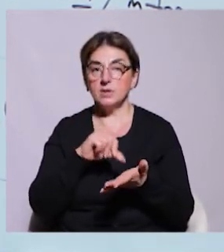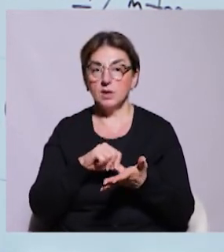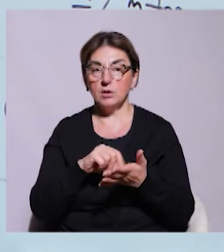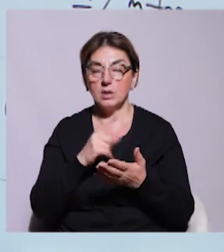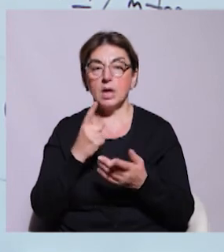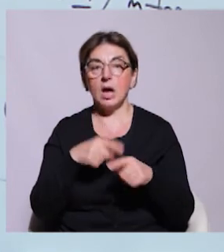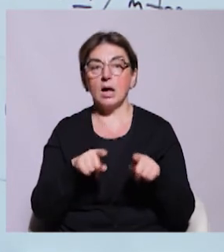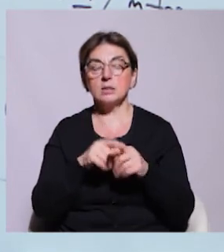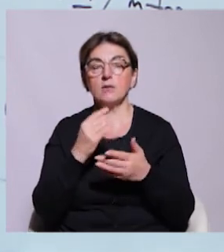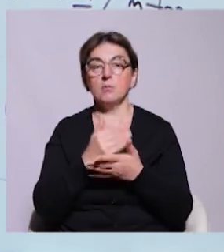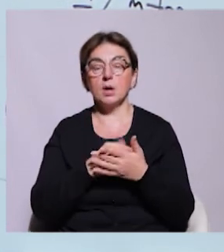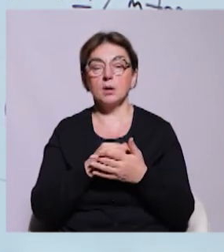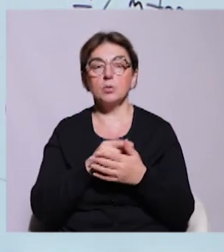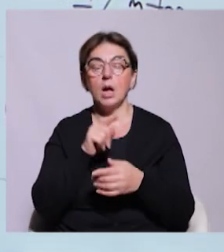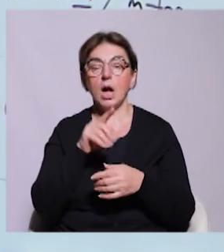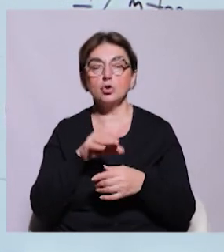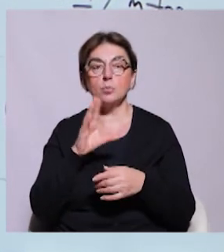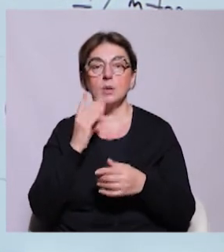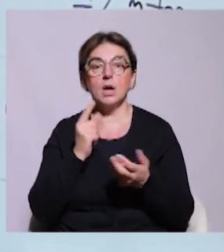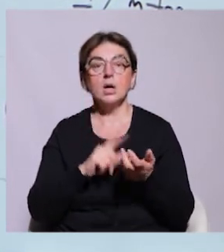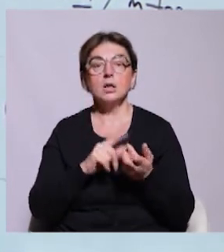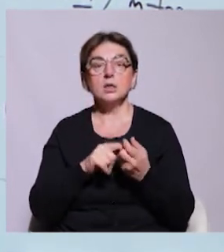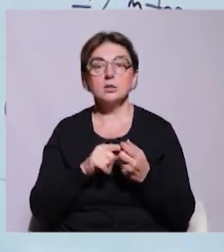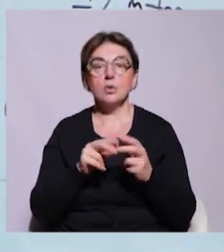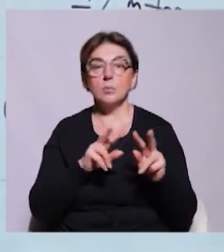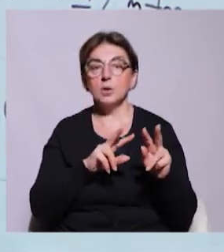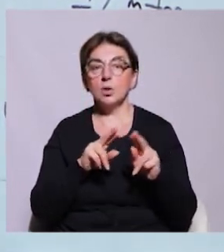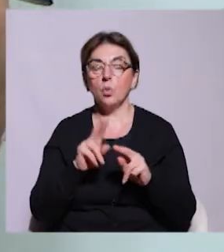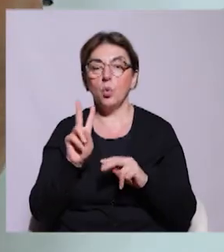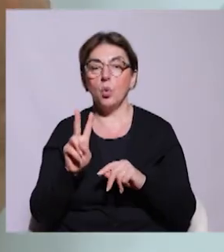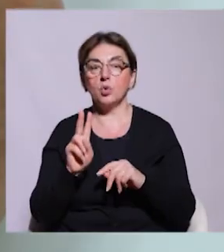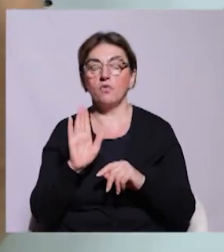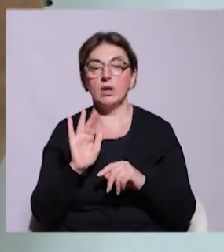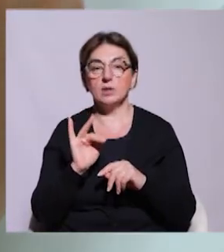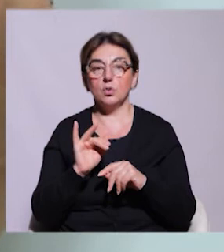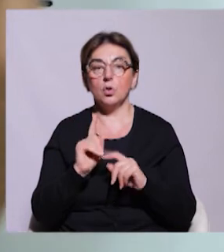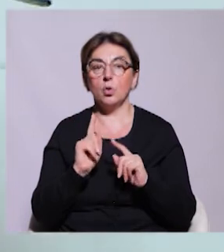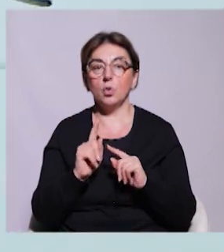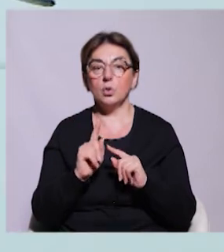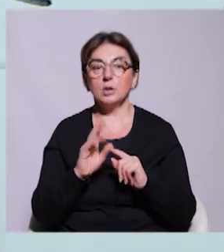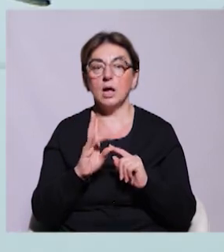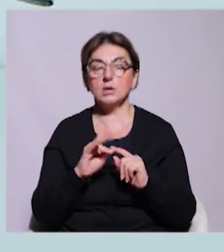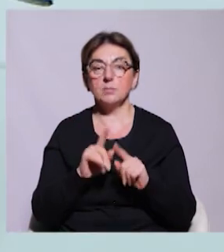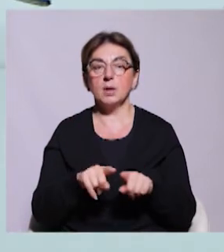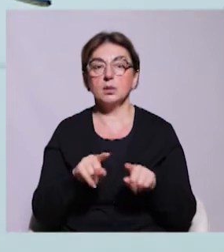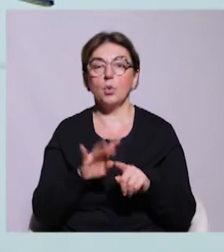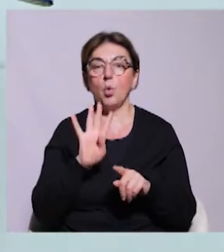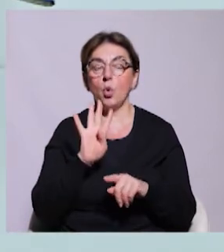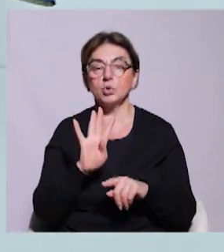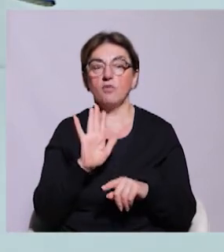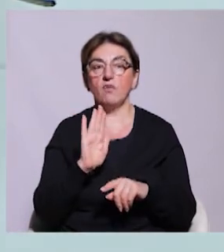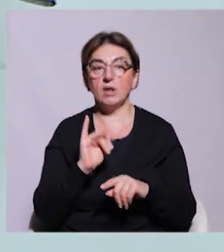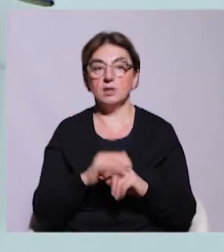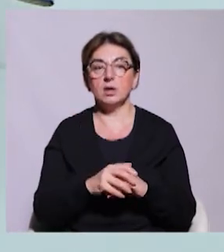ისე მიღებულ კომპონენტებში ატომთა რიცხვები და ჩვენ ხვდებით, რომ ჟანგბადი რა თქმა უნდა იქნება ორ ვალენტიანი, ხოლო